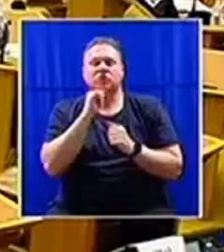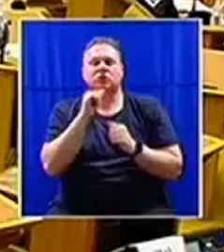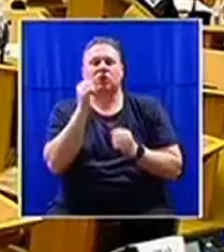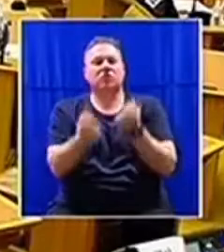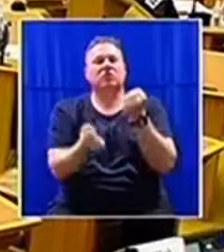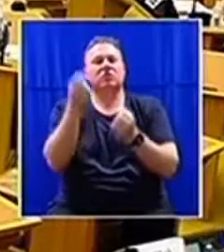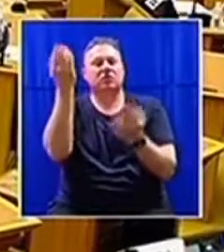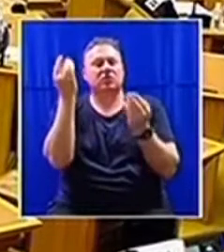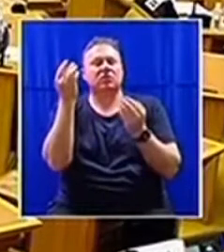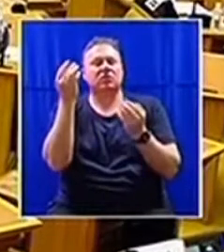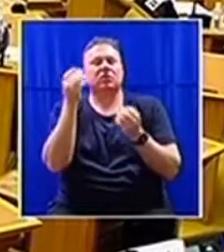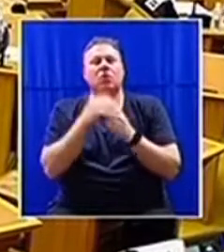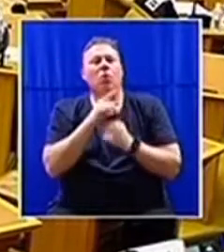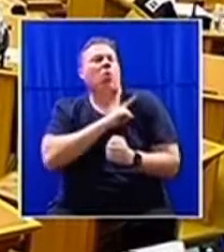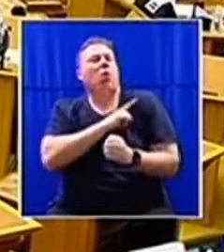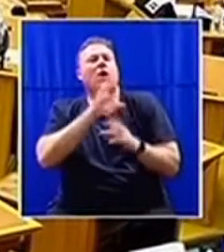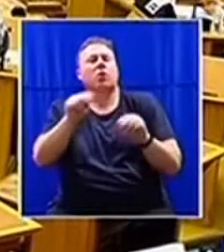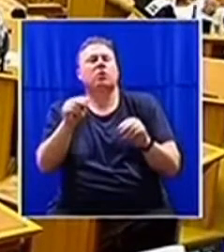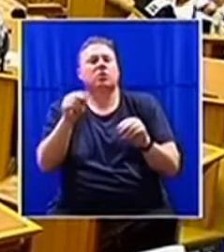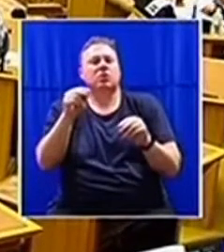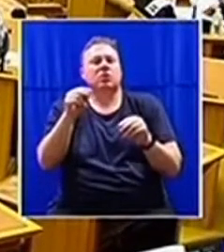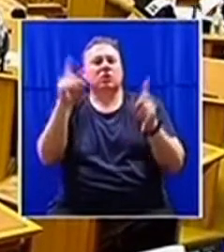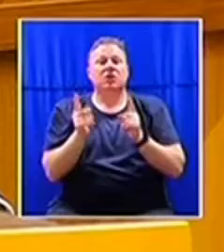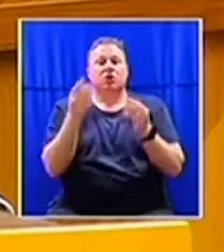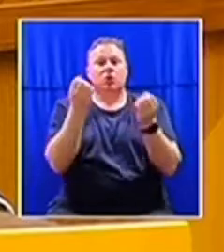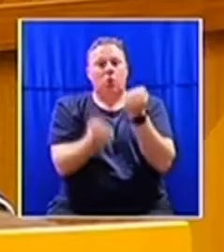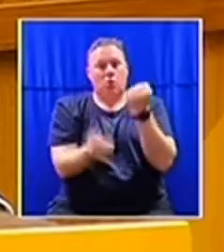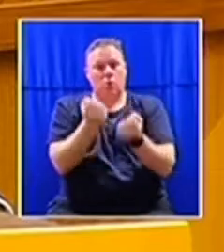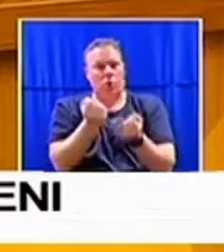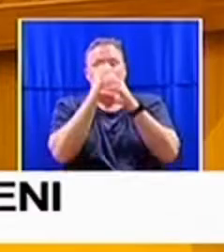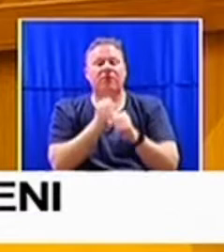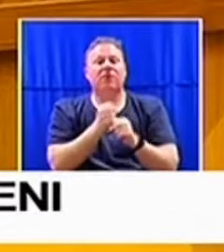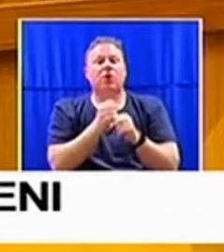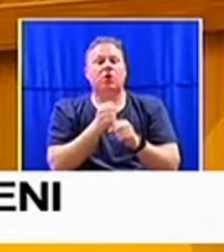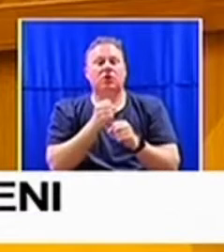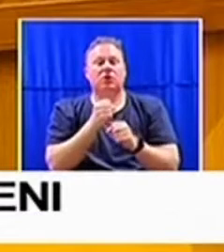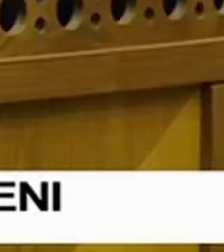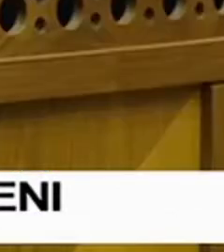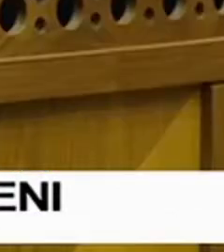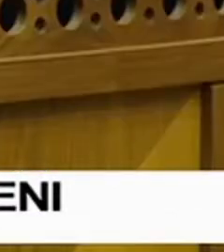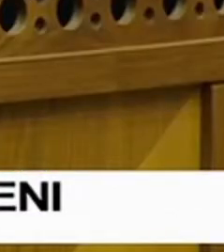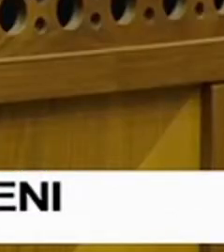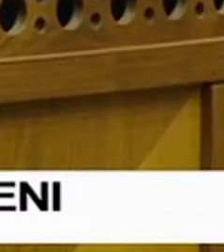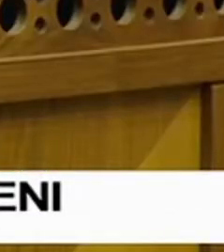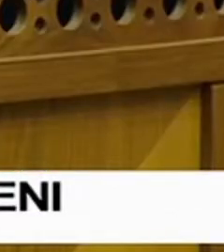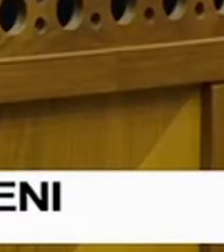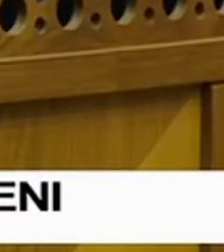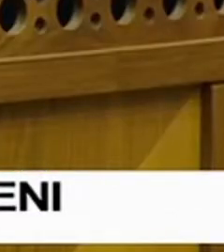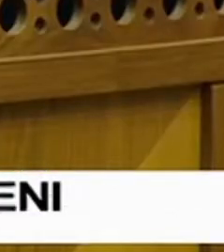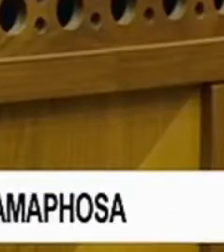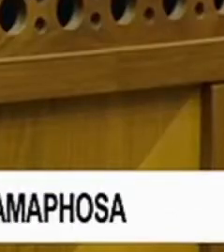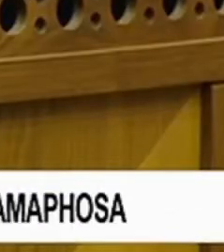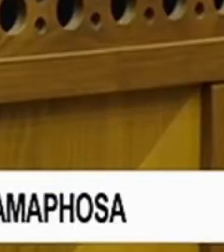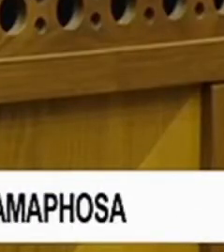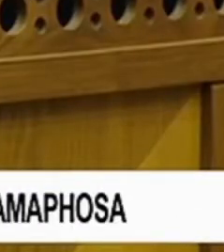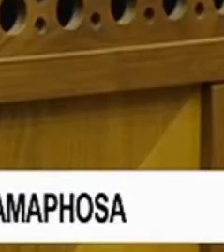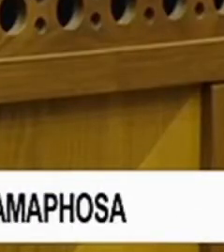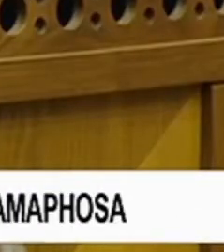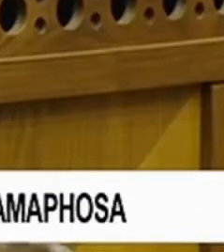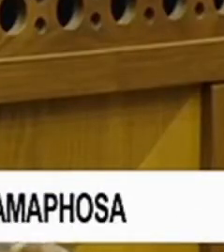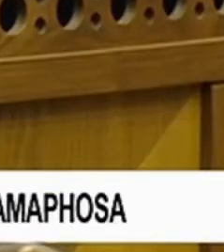Eliqela le-ATM belifuna ukunyanzelisa umbhexeshi wePalamente unkosikazi Thandi Modise ukuba avumele amalungu ePalamente